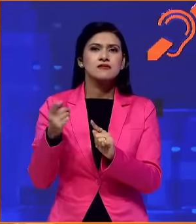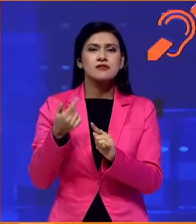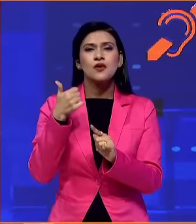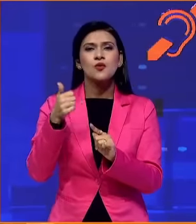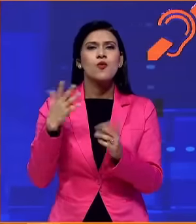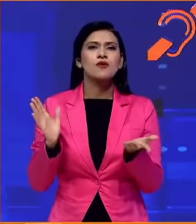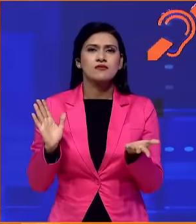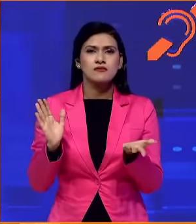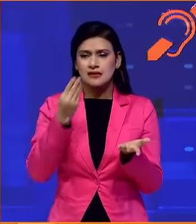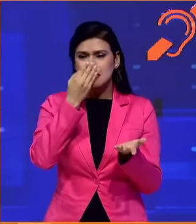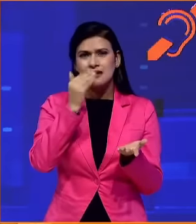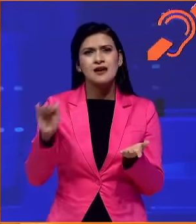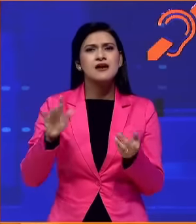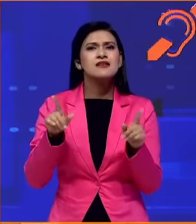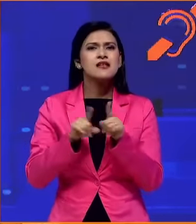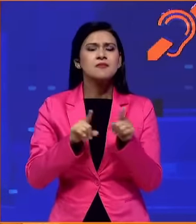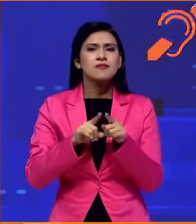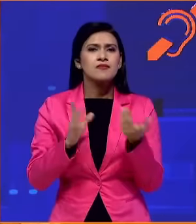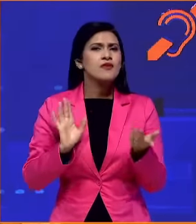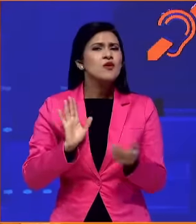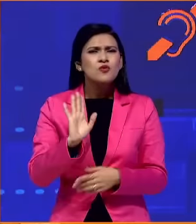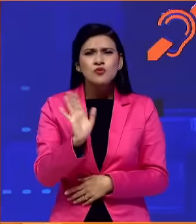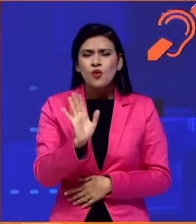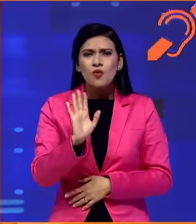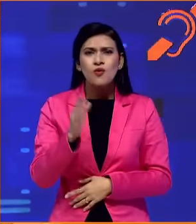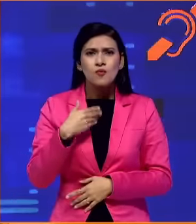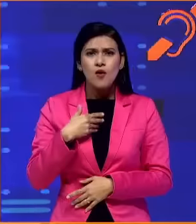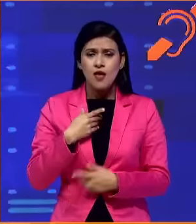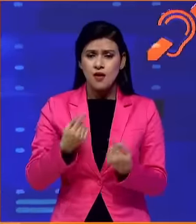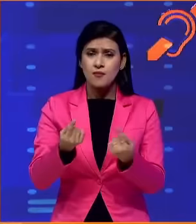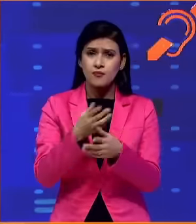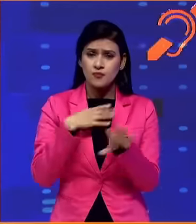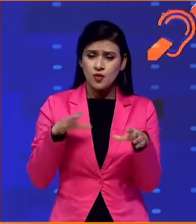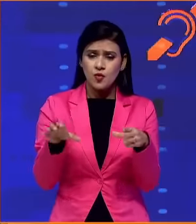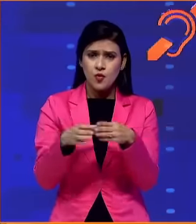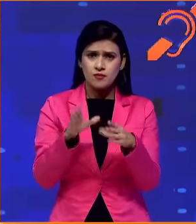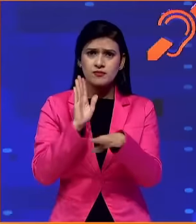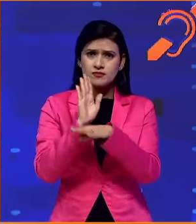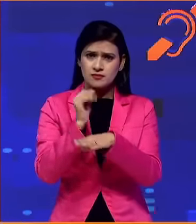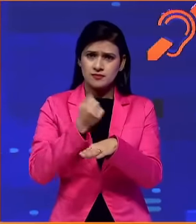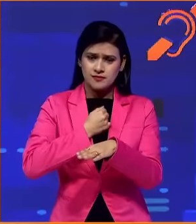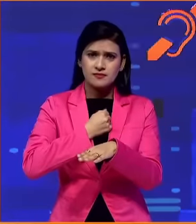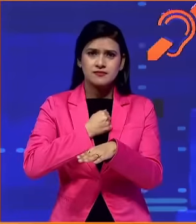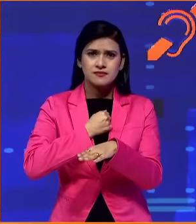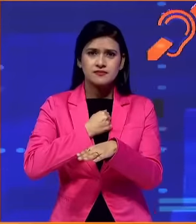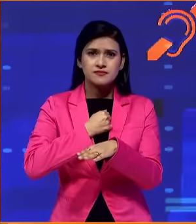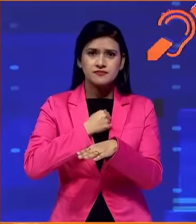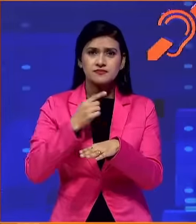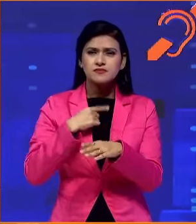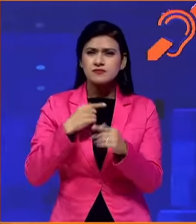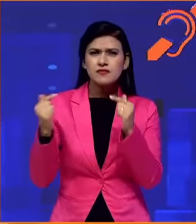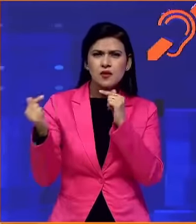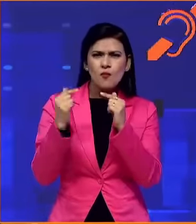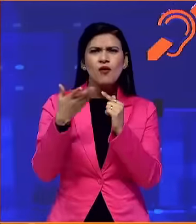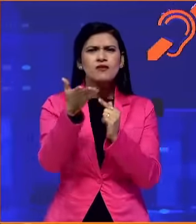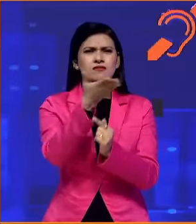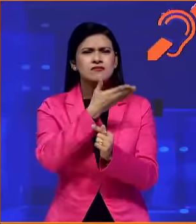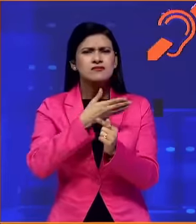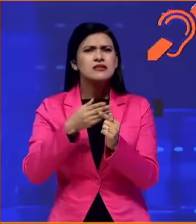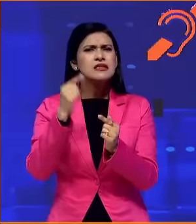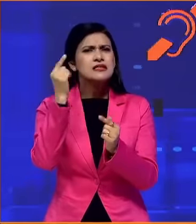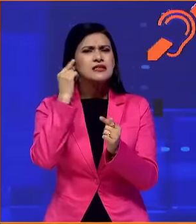इसेअच्छाकहेगा,कोई इसेबुराकहेगा।लेकिनजैसाकिमैंनेकहा, हमारीपार्टीमेंऐसानहींहै;हमारीकुछ प्रतिद्वंद्वीराजनीतिक